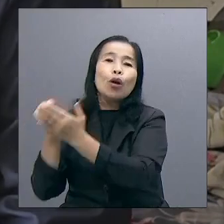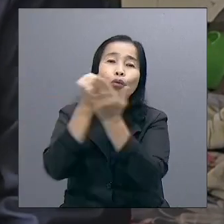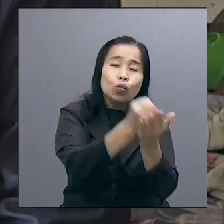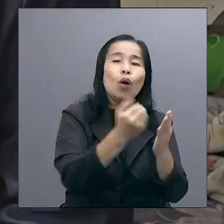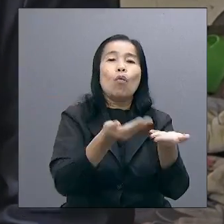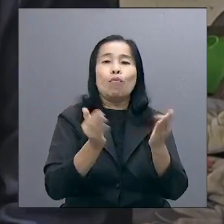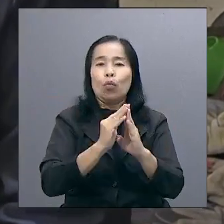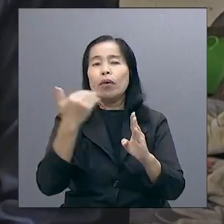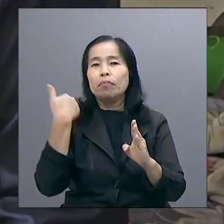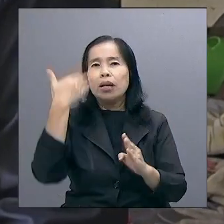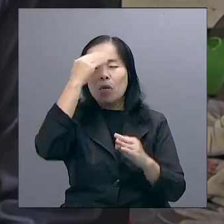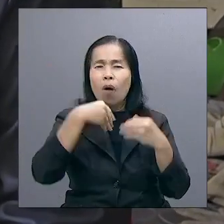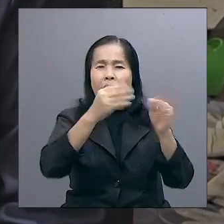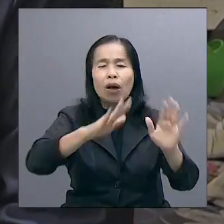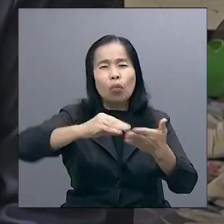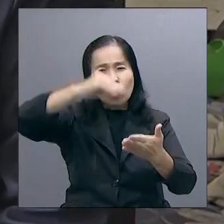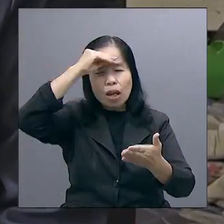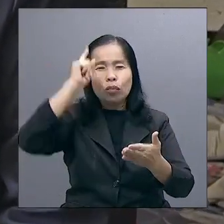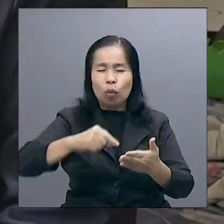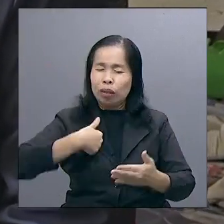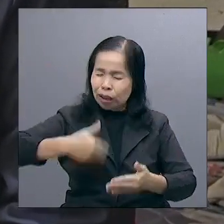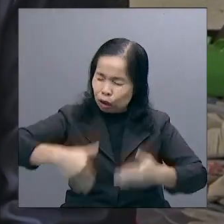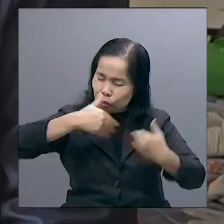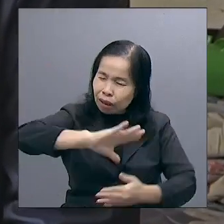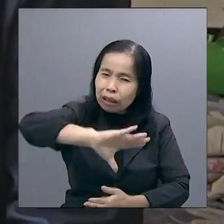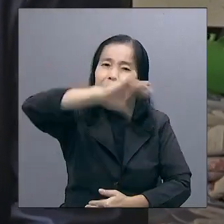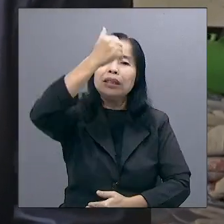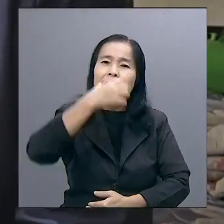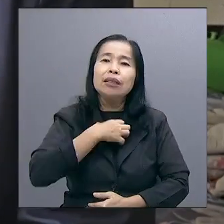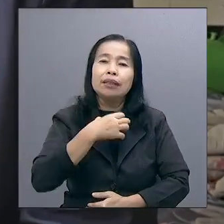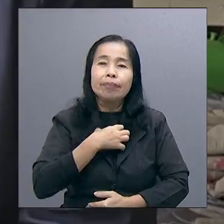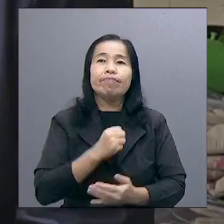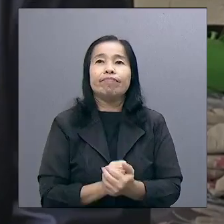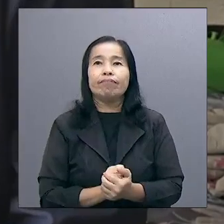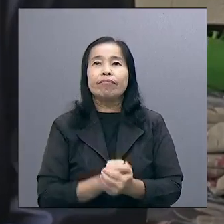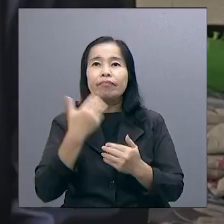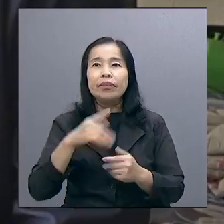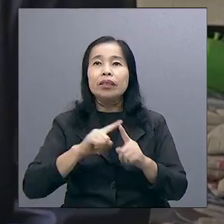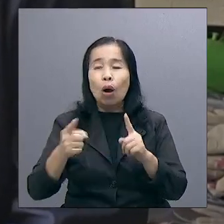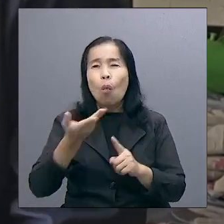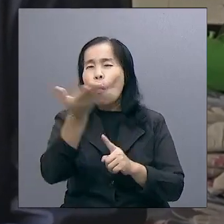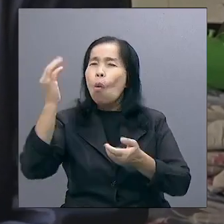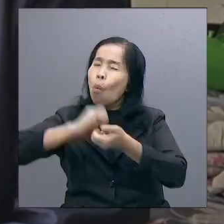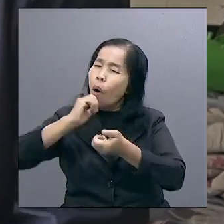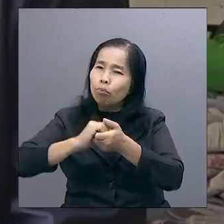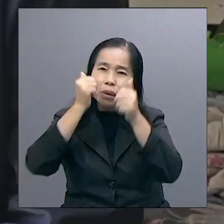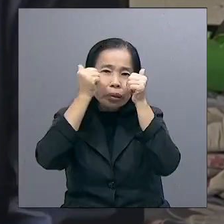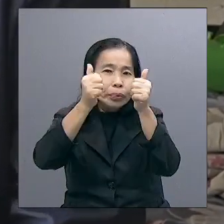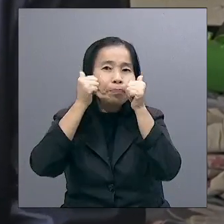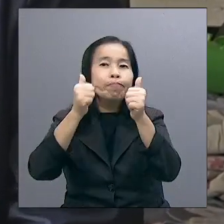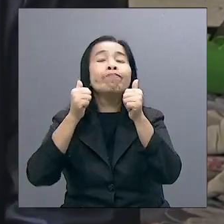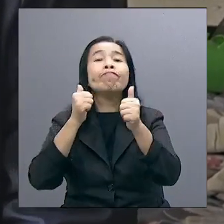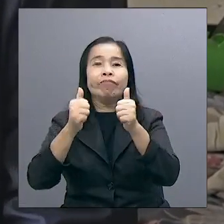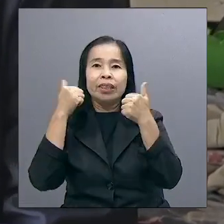เพื่อนทจะให้นัเรีนได้มสภาพกเปอยู่ทดีขึ้นแลวก็เลยได้รับความรบมอจากหนวยงานต่ กถือวาเป็น